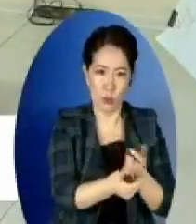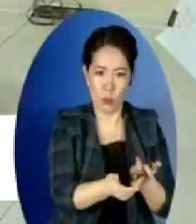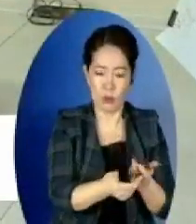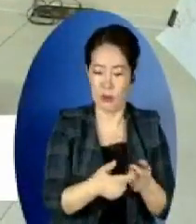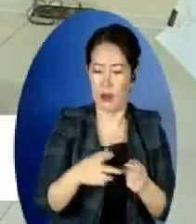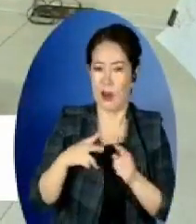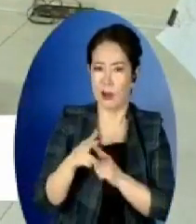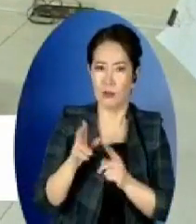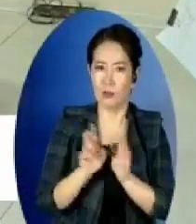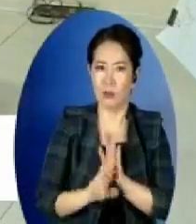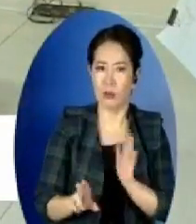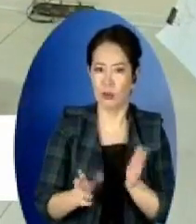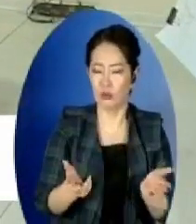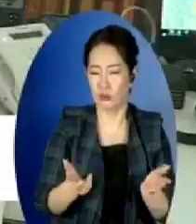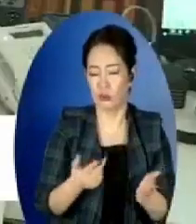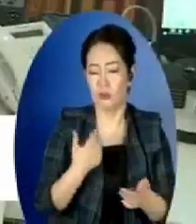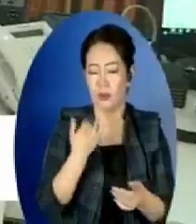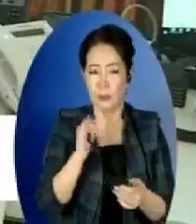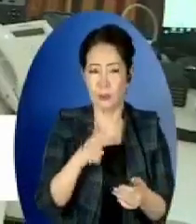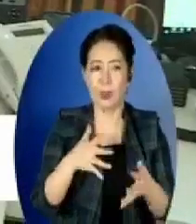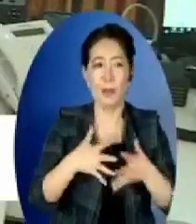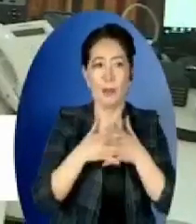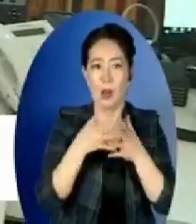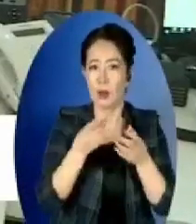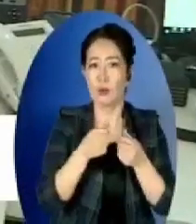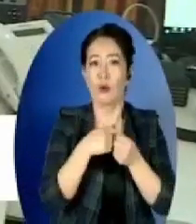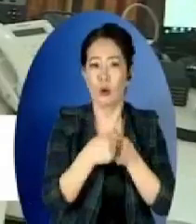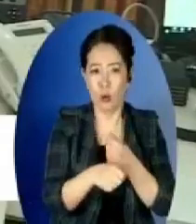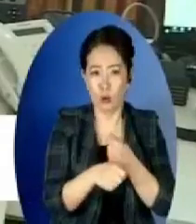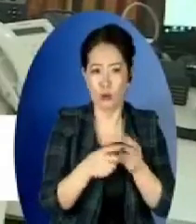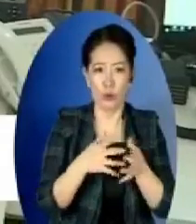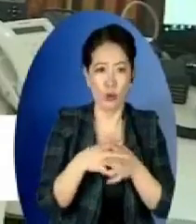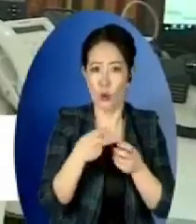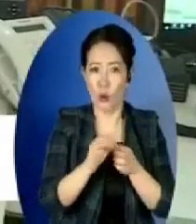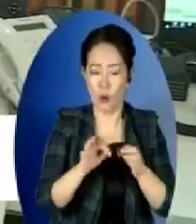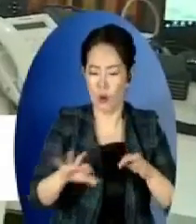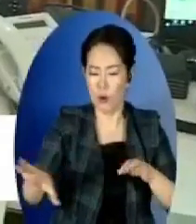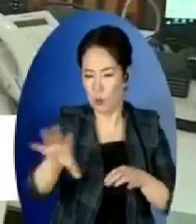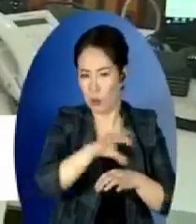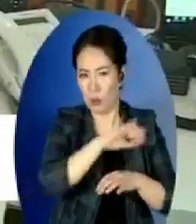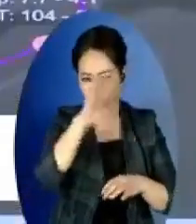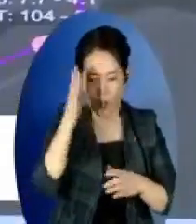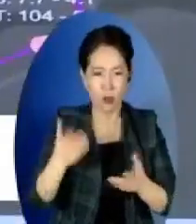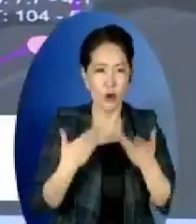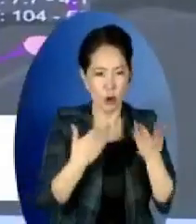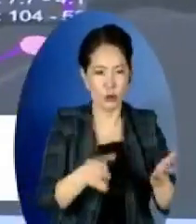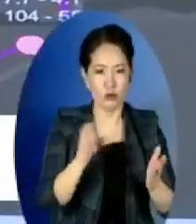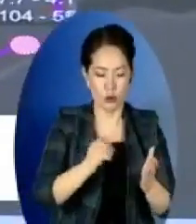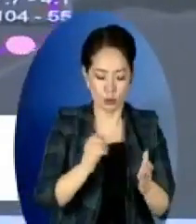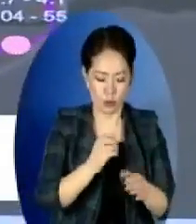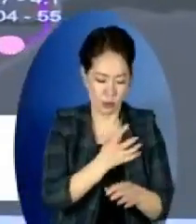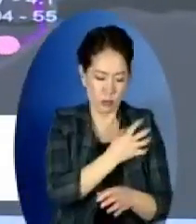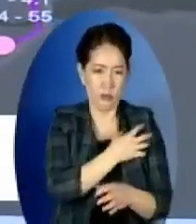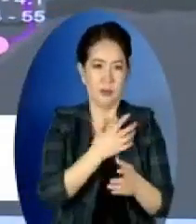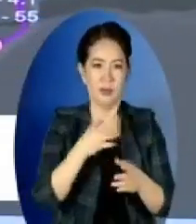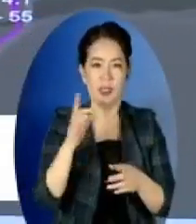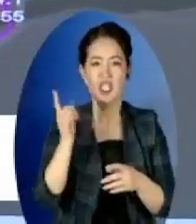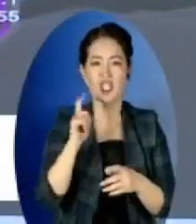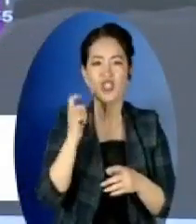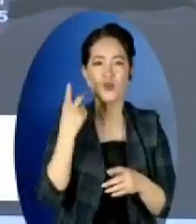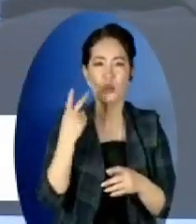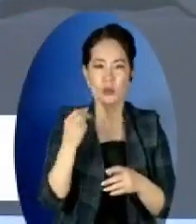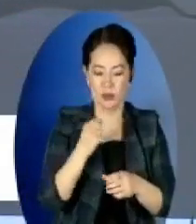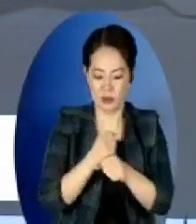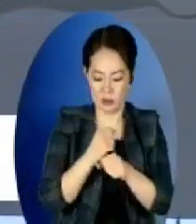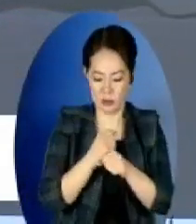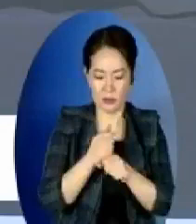тохиолдолд хязгаарлах боломж бага байдаг. Орон сууцны төлбөр төлсөн төлөөгүй нийтээр нь халаах үүрэг хүлээсэн учраас эрчим хүчний найдвартай ажиллагааг